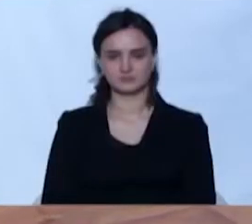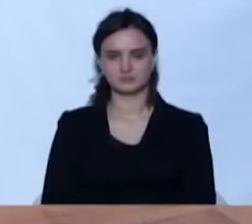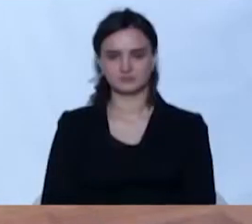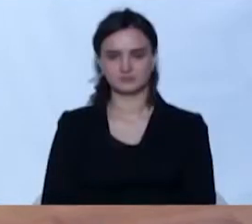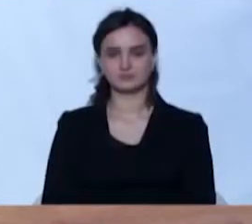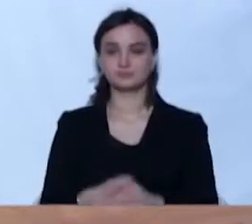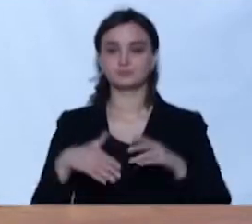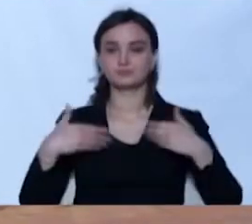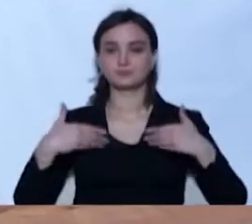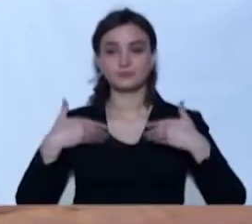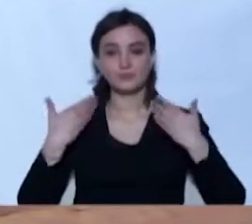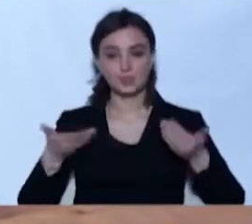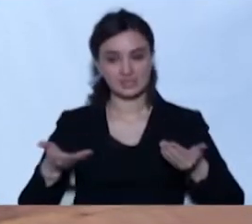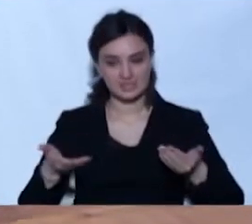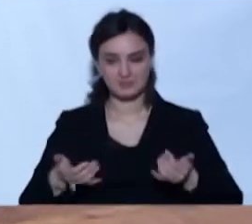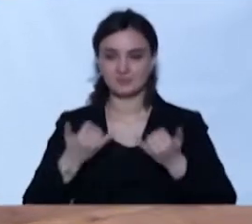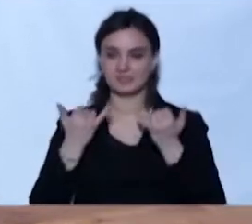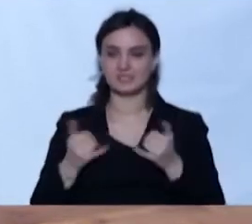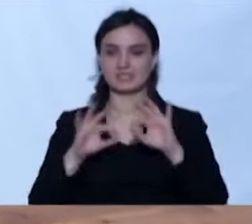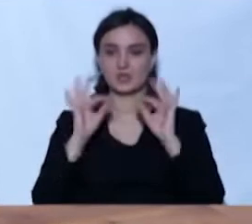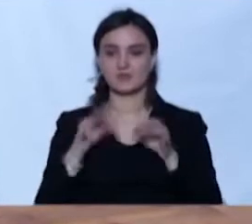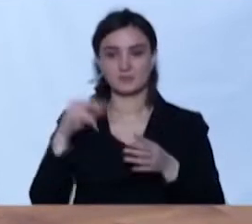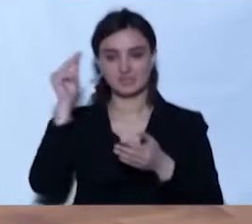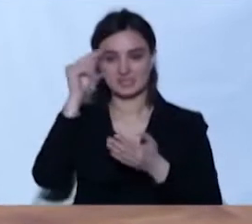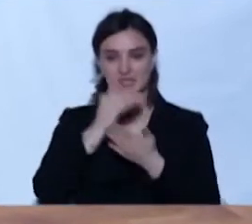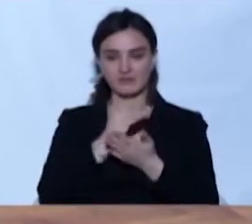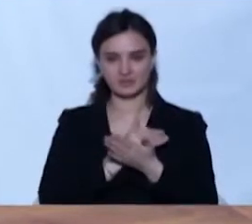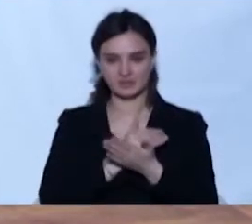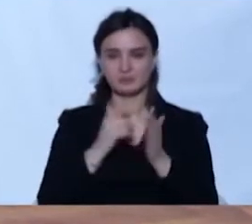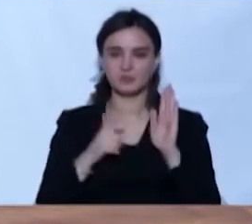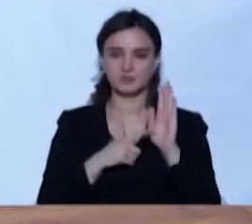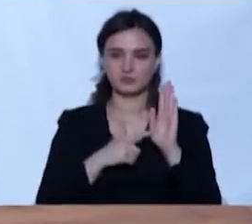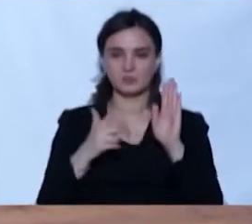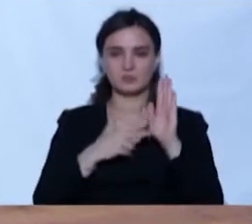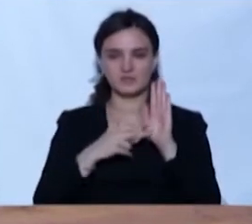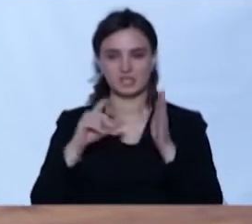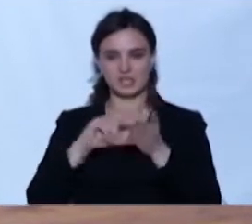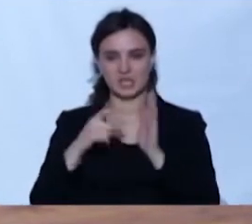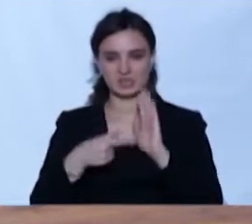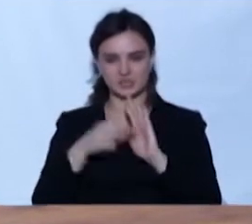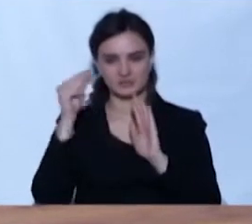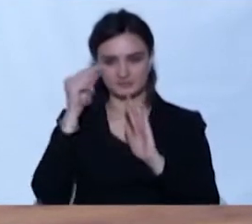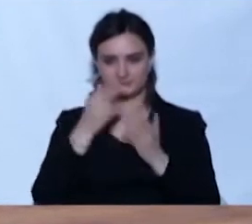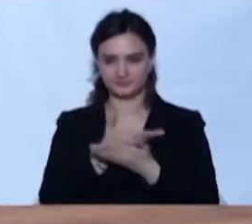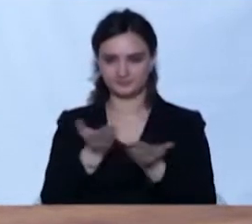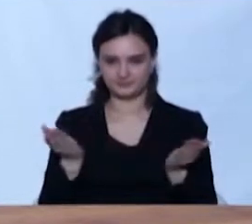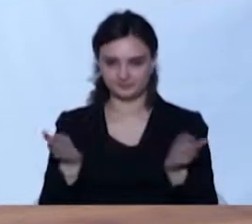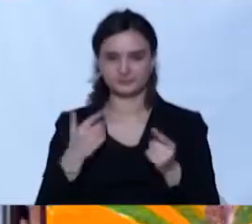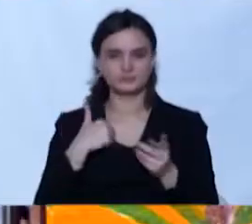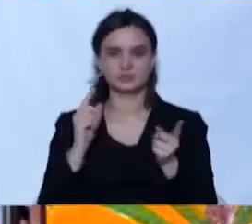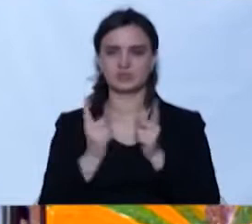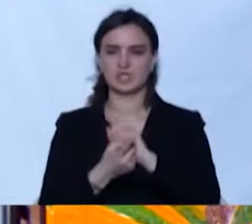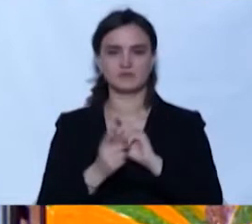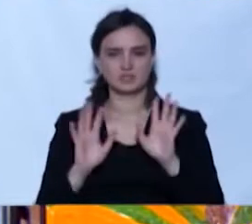მოგესალმებით. დღეს ჩვენ ხელოვნების გაკვეთილზე ვიწვევთ მე-7 და მე-8 კლასელებს. ჩვენ არ ვცვლით ჩვენს